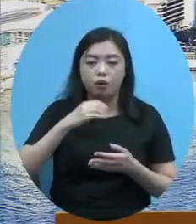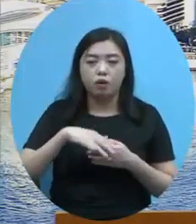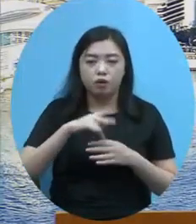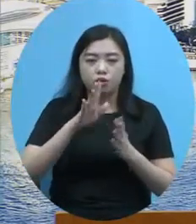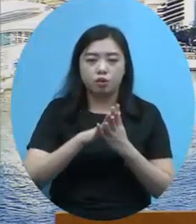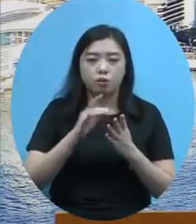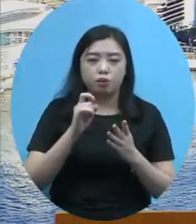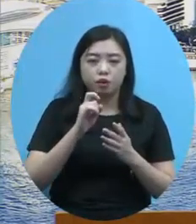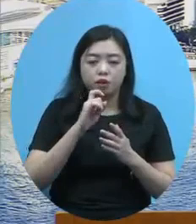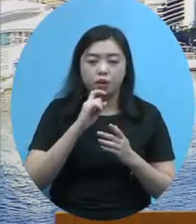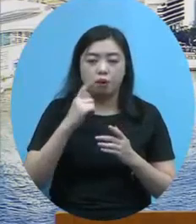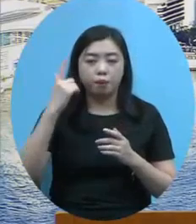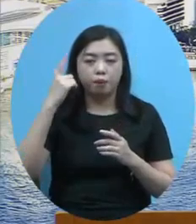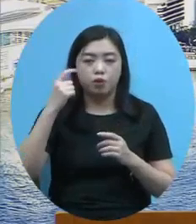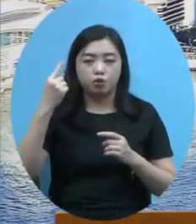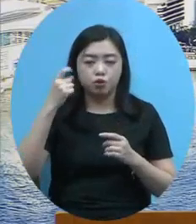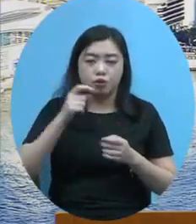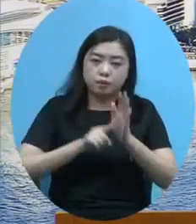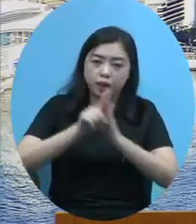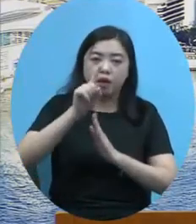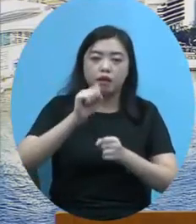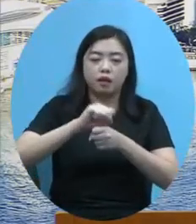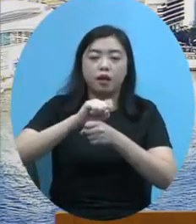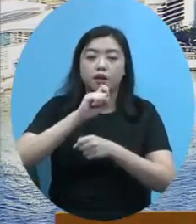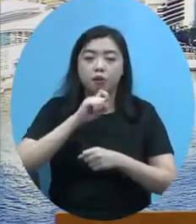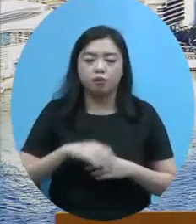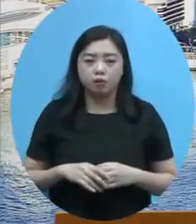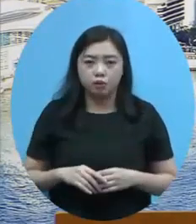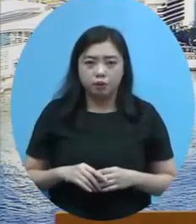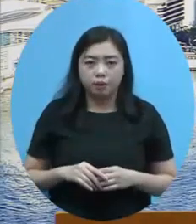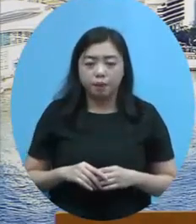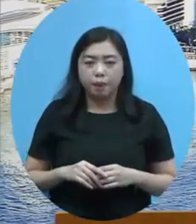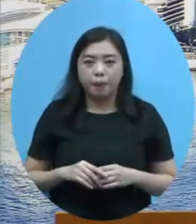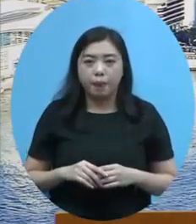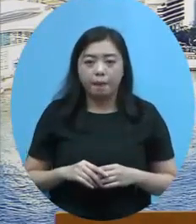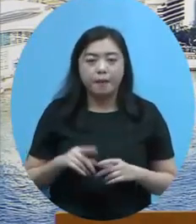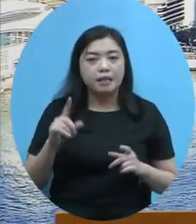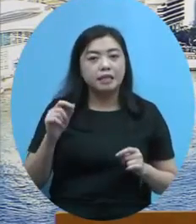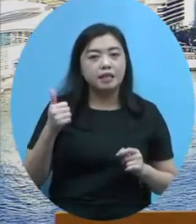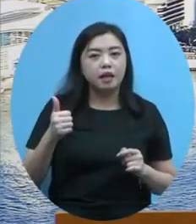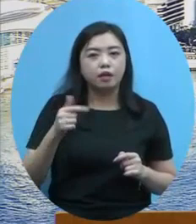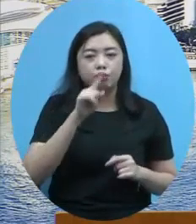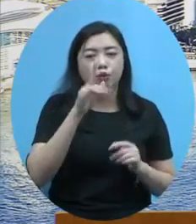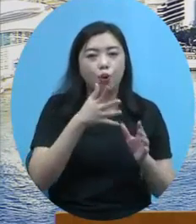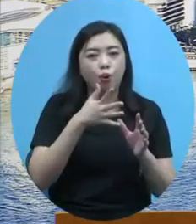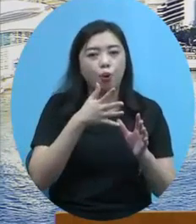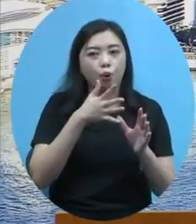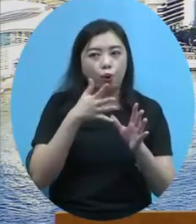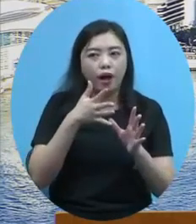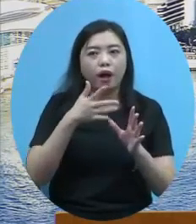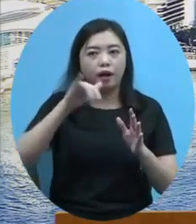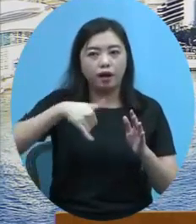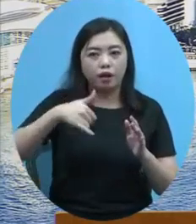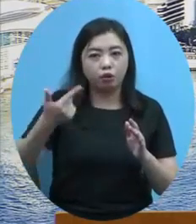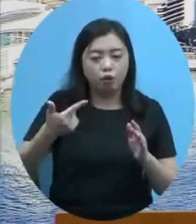有一個即係頗明顯嘅升幅。咁變咗換句話講咧，當即係嚟嘅旅客越來越多嘅時候咧，